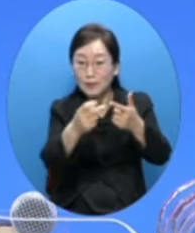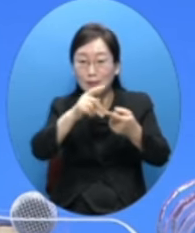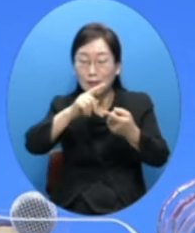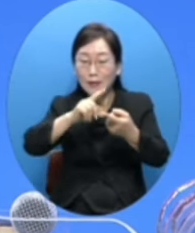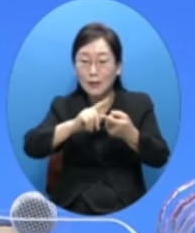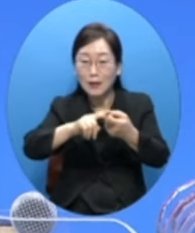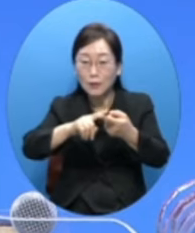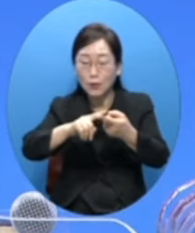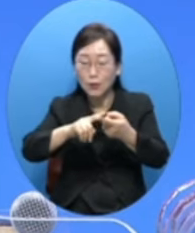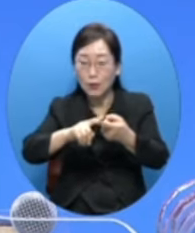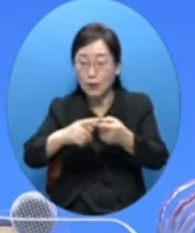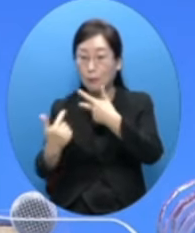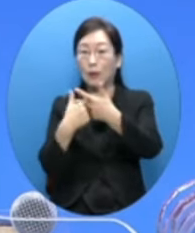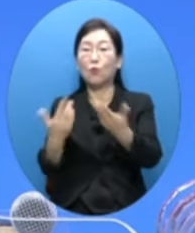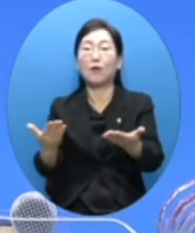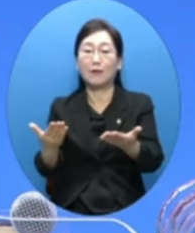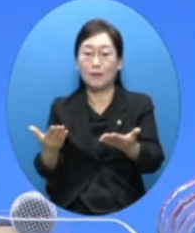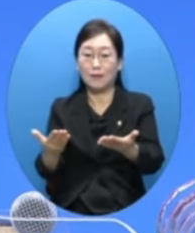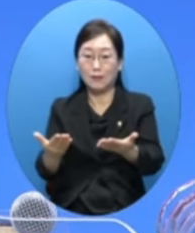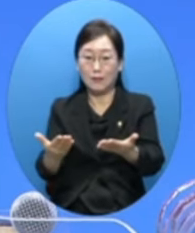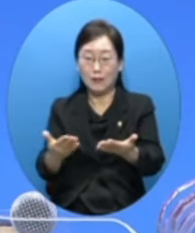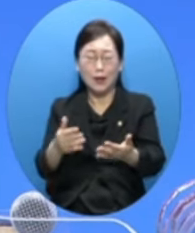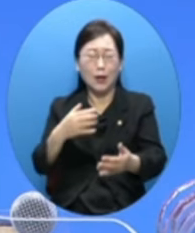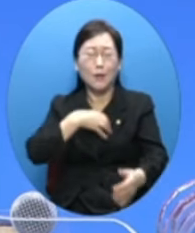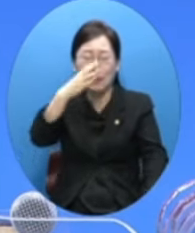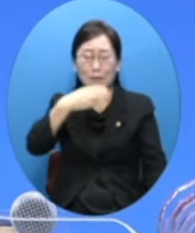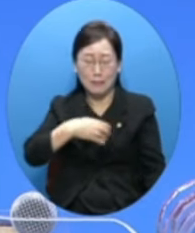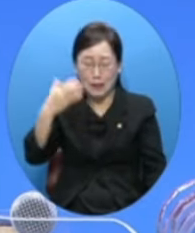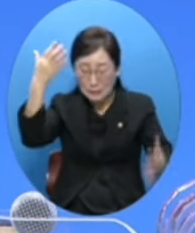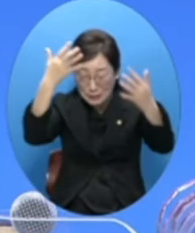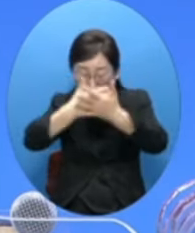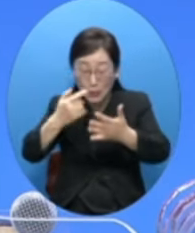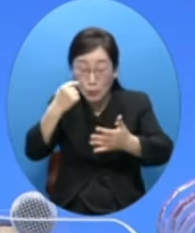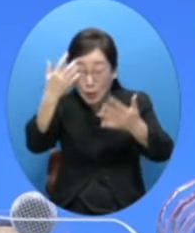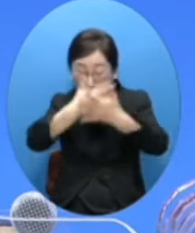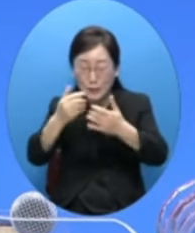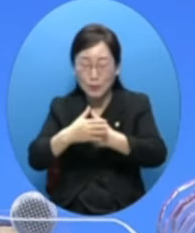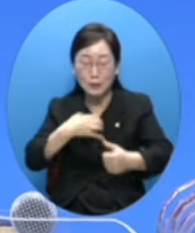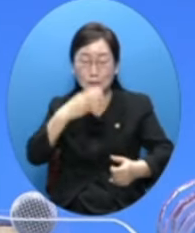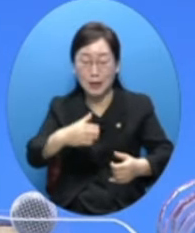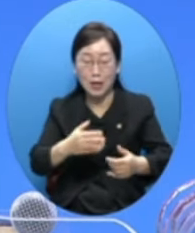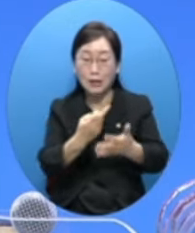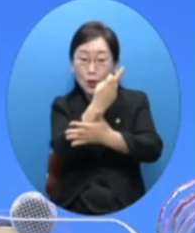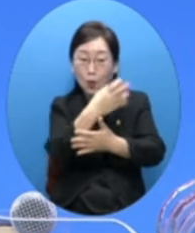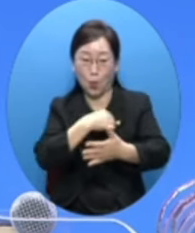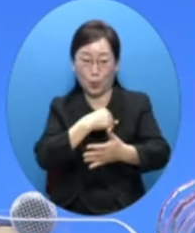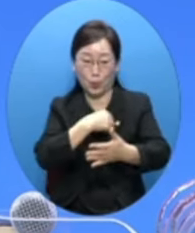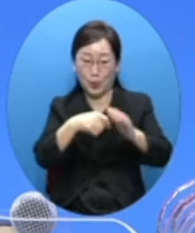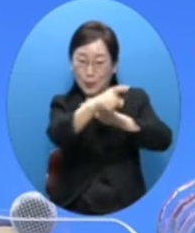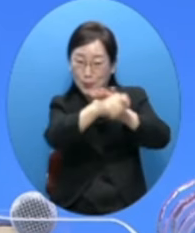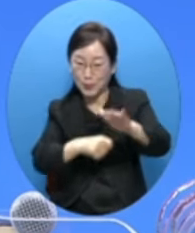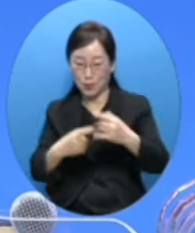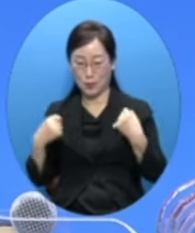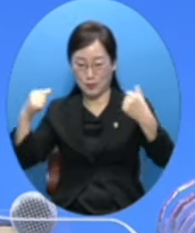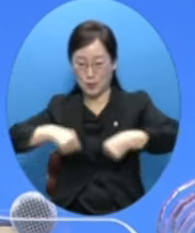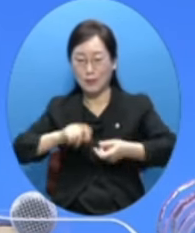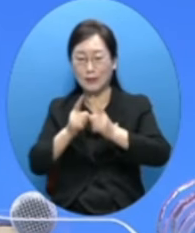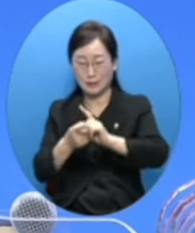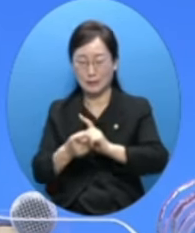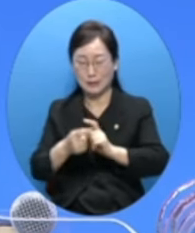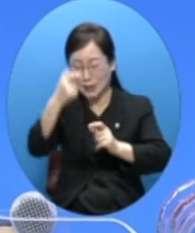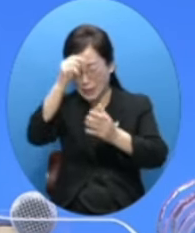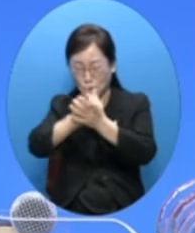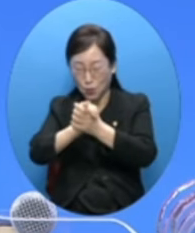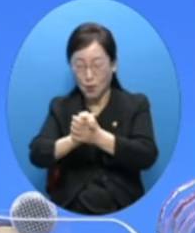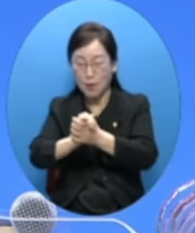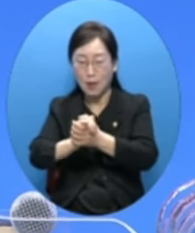알아보면 어떡합니까? 앞을 못 보시니까 형 옷도 입고 들어가서 그리고 가서 기도받아라. 그래서